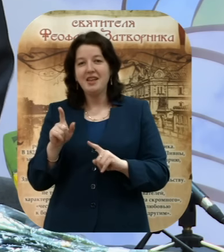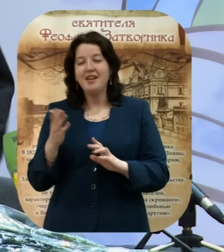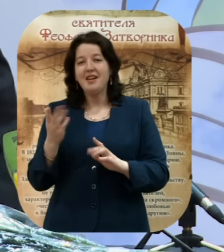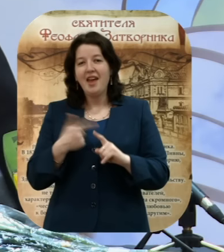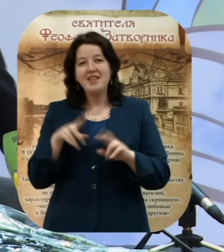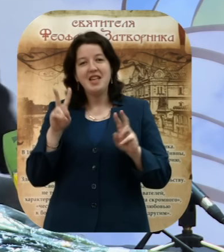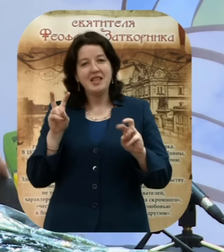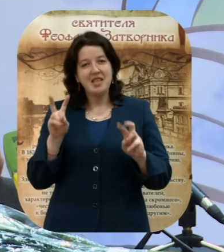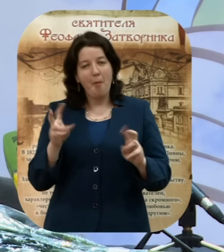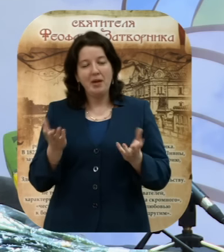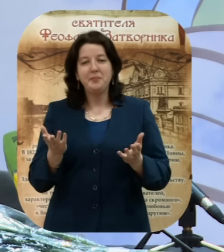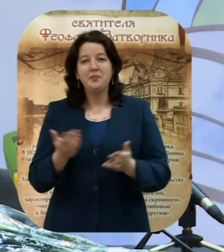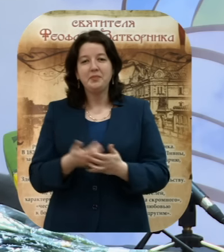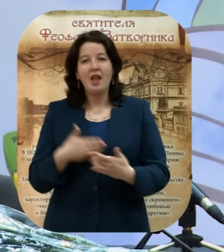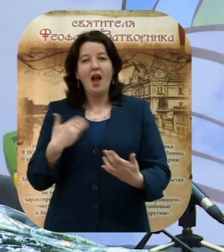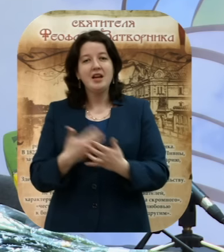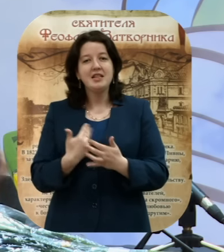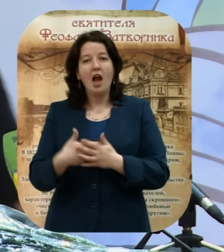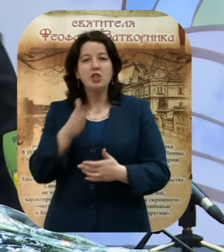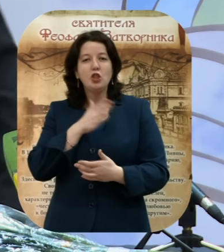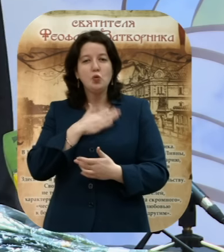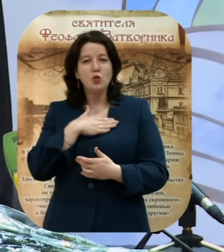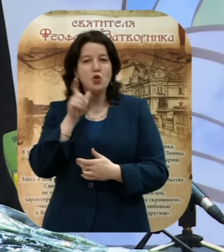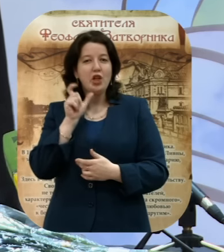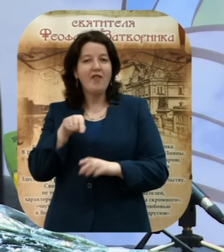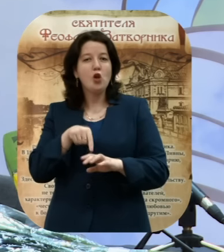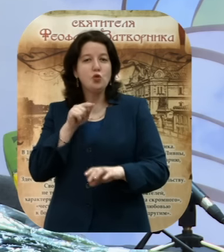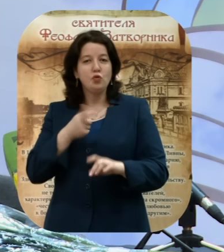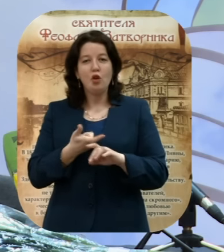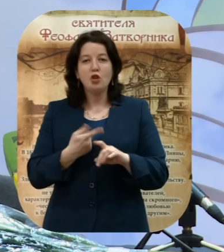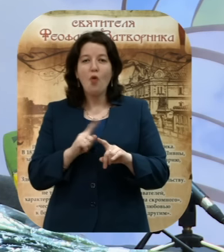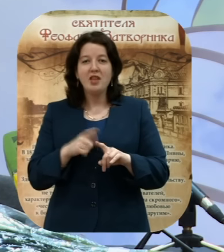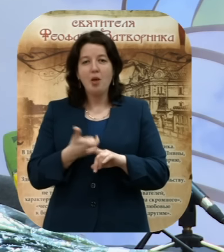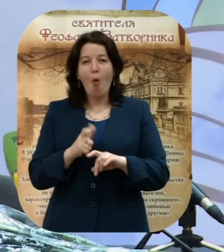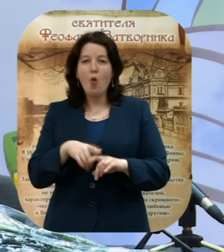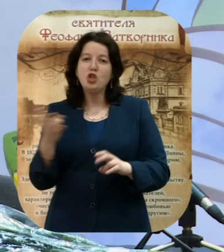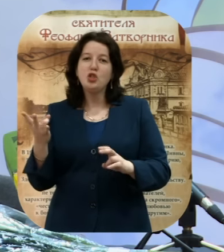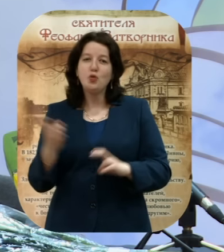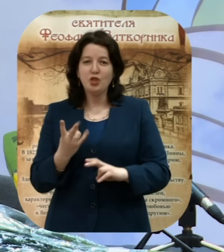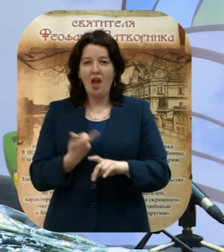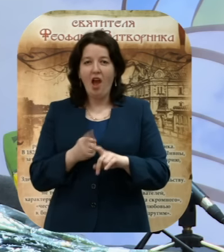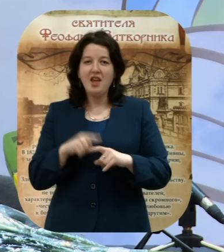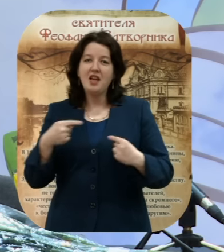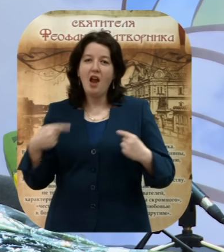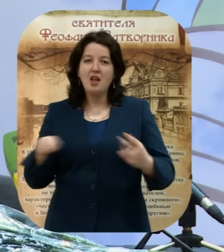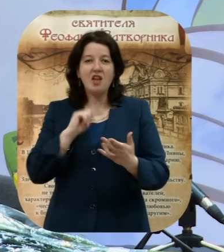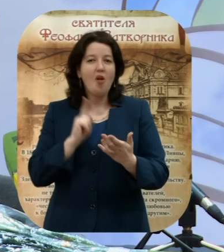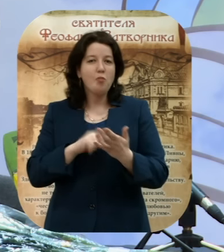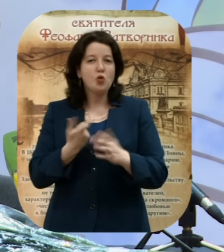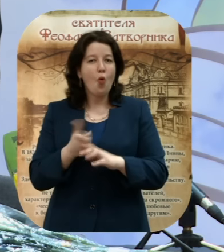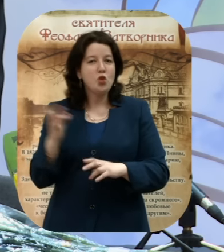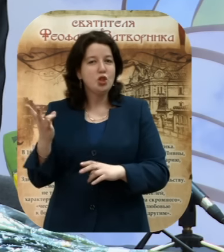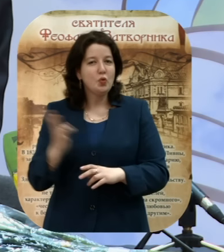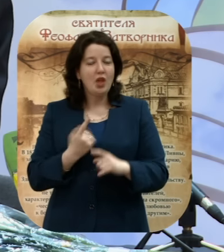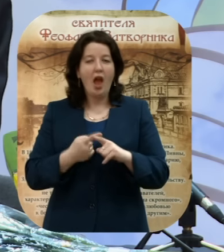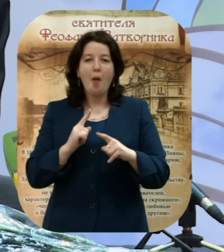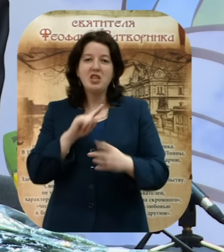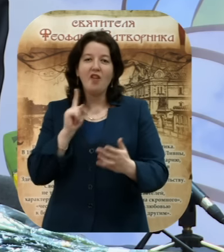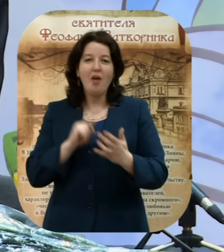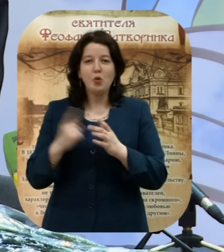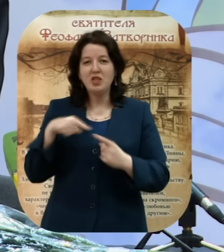тем не менее, как-то душой чувствуют, что они очень нужны, эти вопросы. И о них